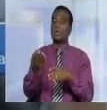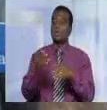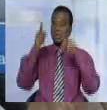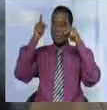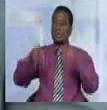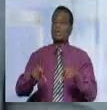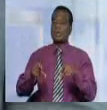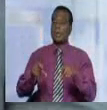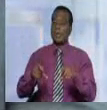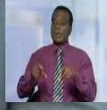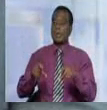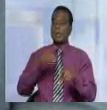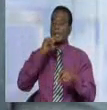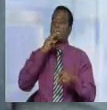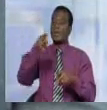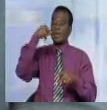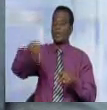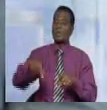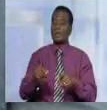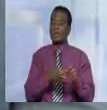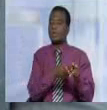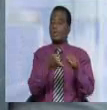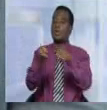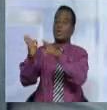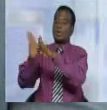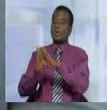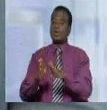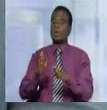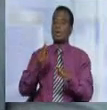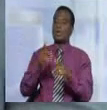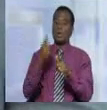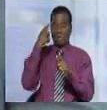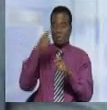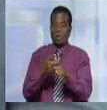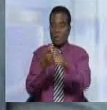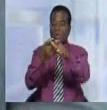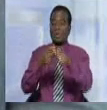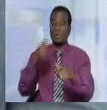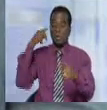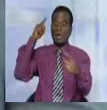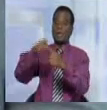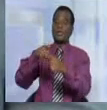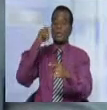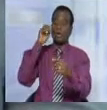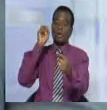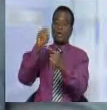humaines. Il est vrai que le chemin à parcourir pour atteindre l'objectif final est encore